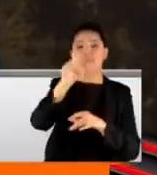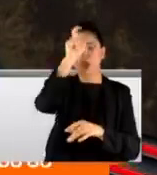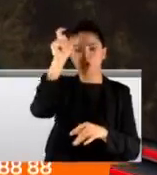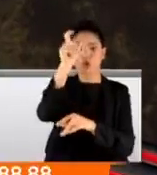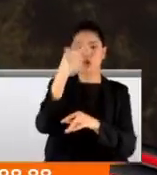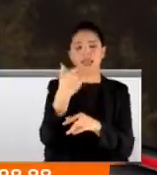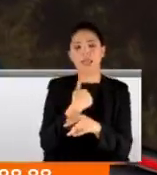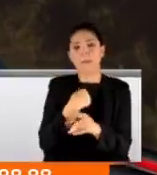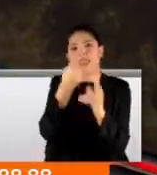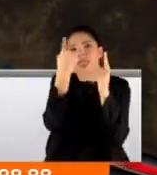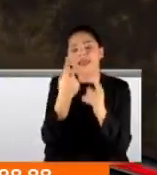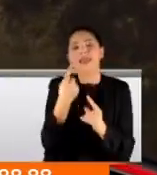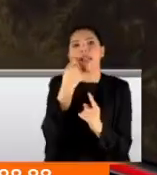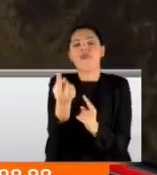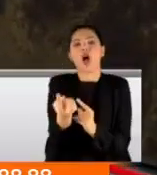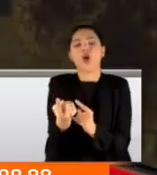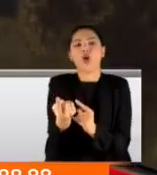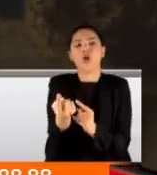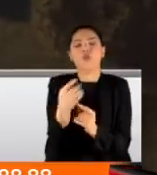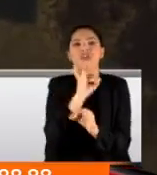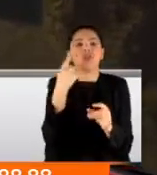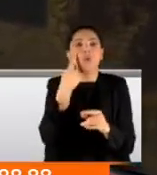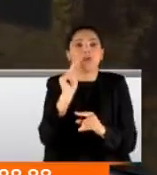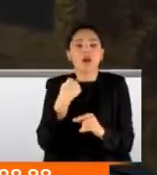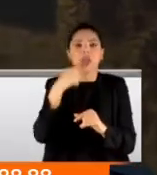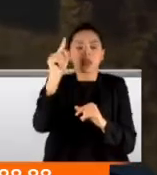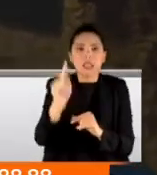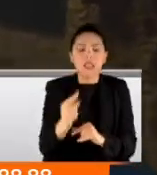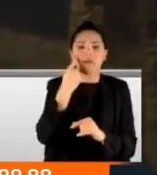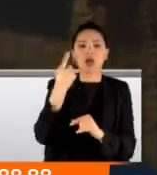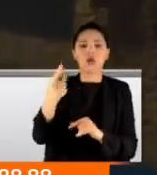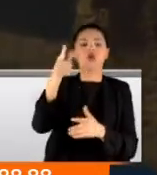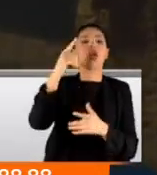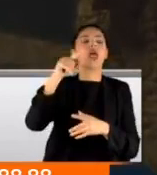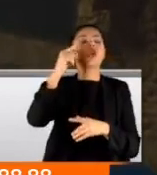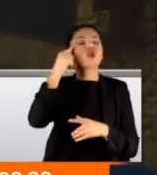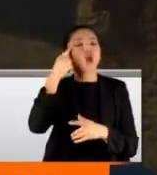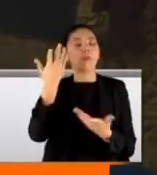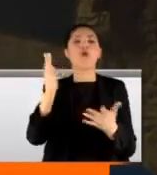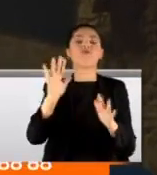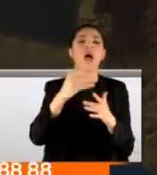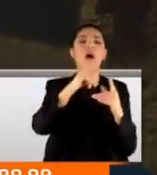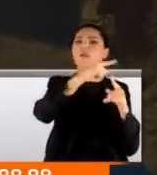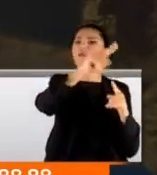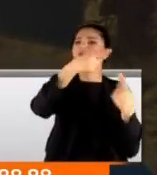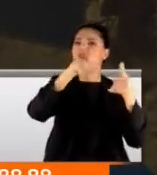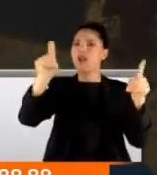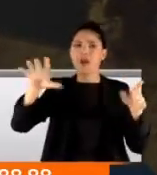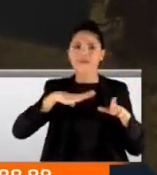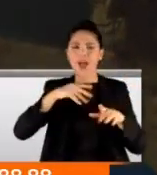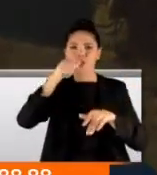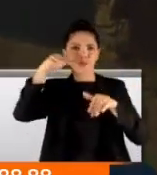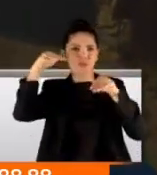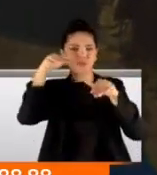ben en azından ilk kez görüyorum böyle bir görüntüyü. Hep hafızamızda Japonya'dan veya başka ülkelerden bu tür görüntüler gördük ama sizler de her